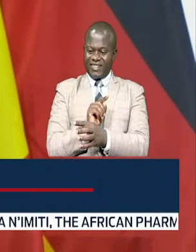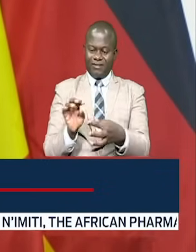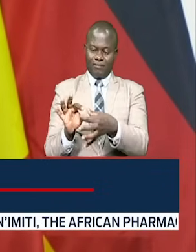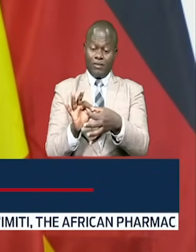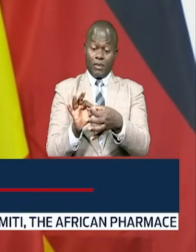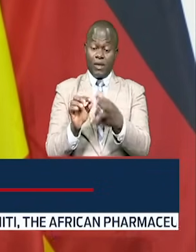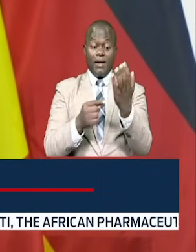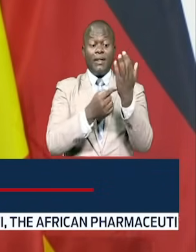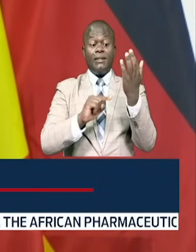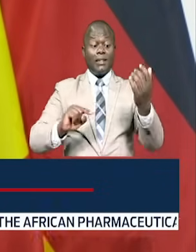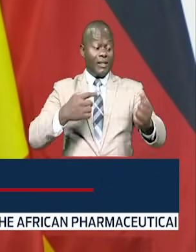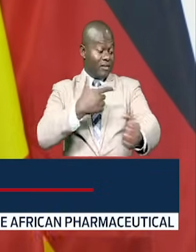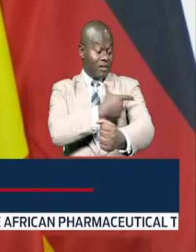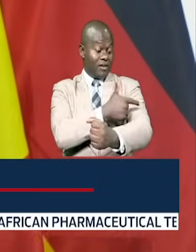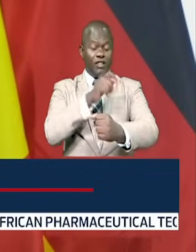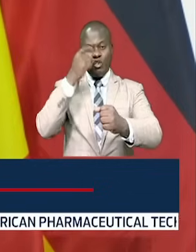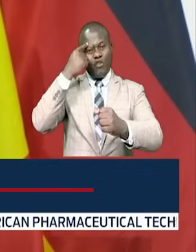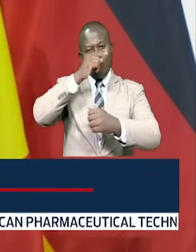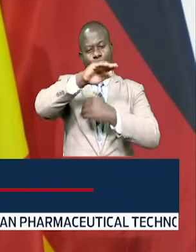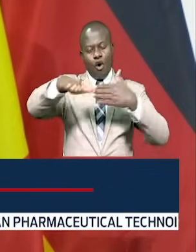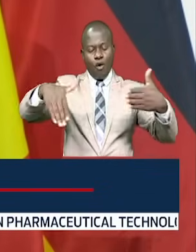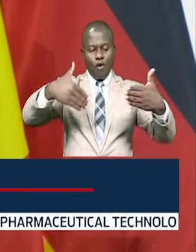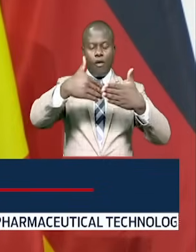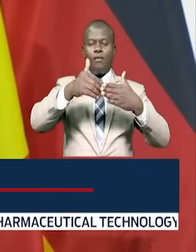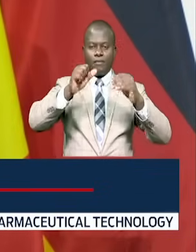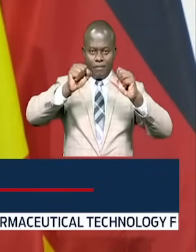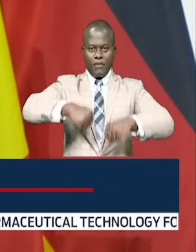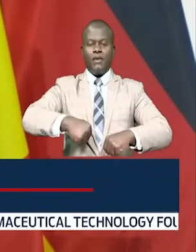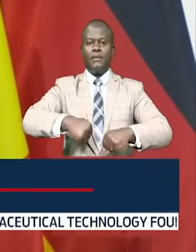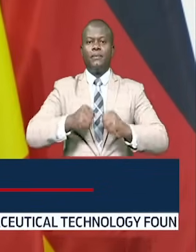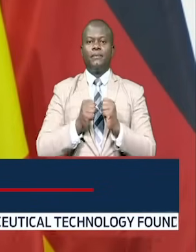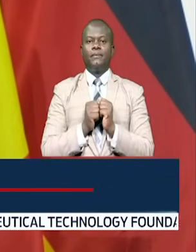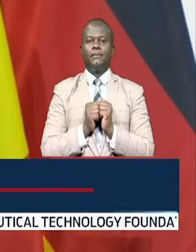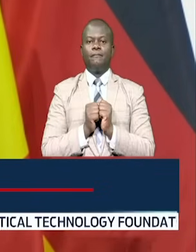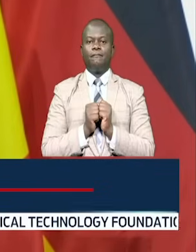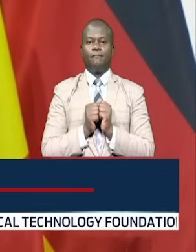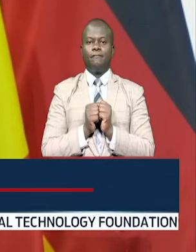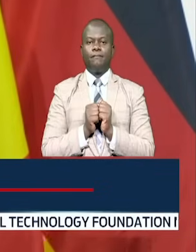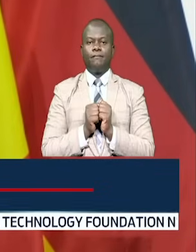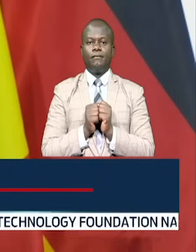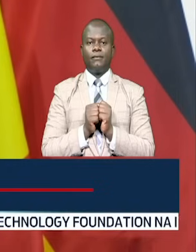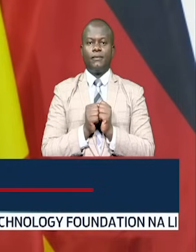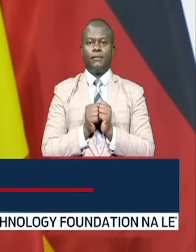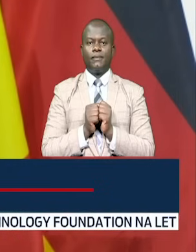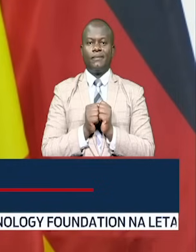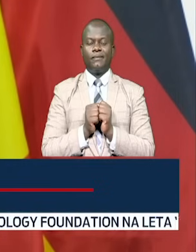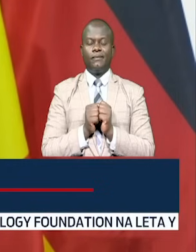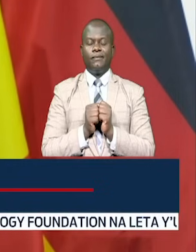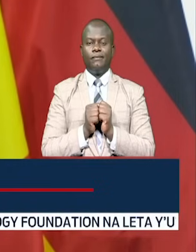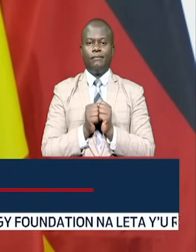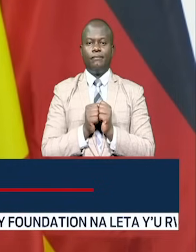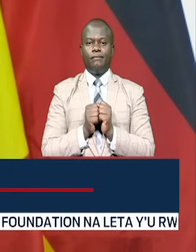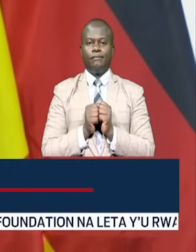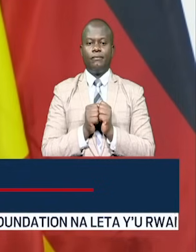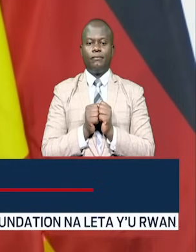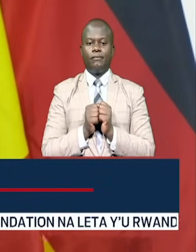ry'inkingo rishobora kuba irya bose is that vaccine technology can be